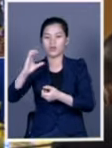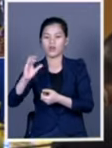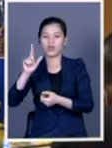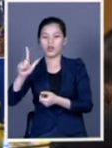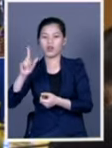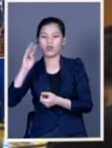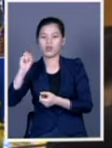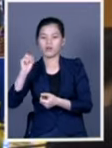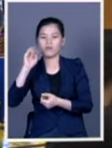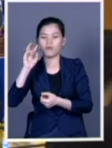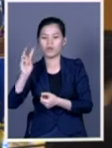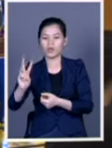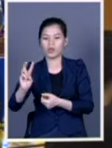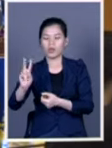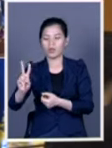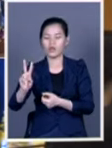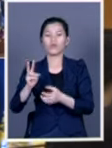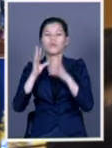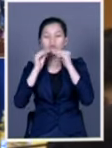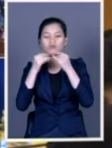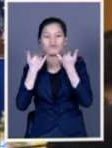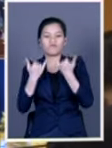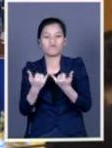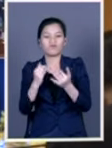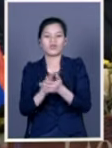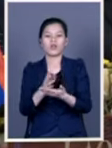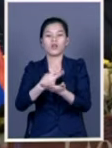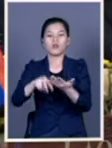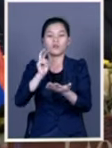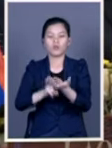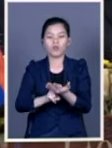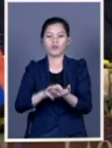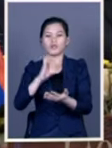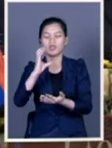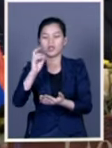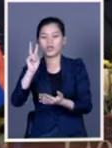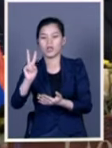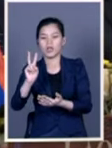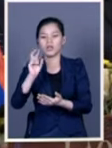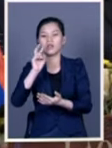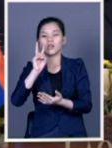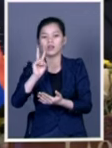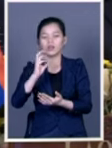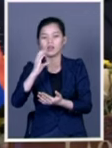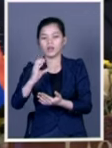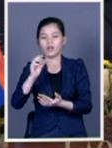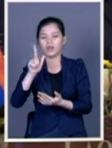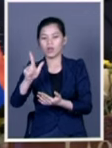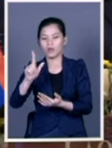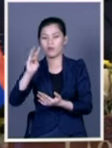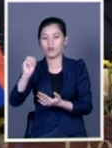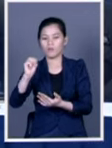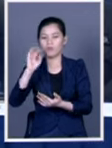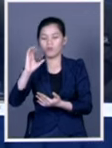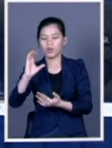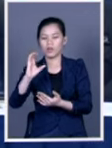ครั้งนี้ยังได้รับรองเอาแถลงการร่วมของกองประชุมสุดยอด CLMP ครั้งที่11 และได้มอบการเป็นประธานกองประชุมสุดย